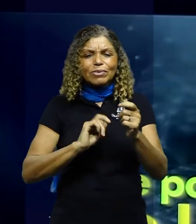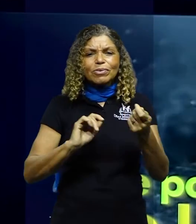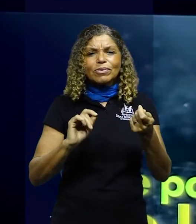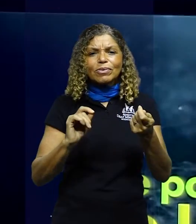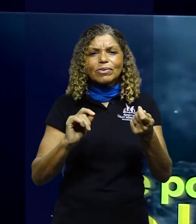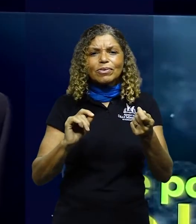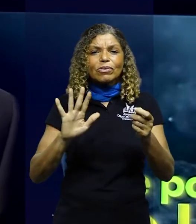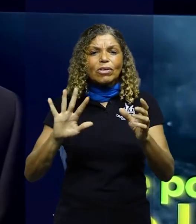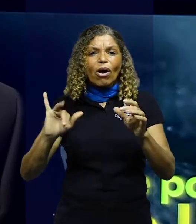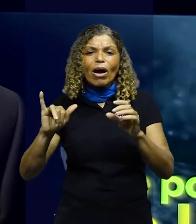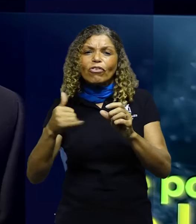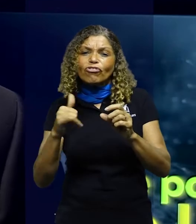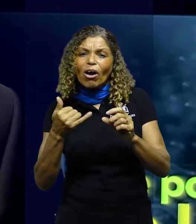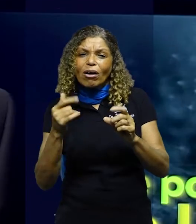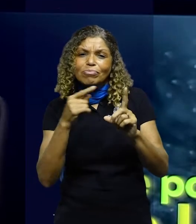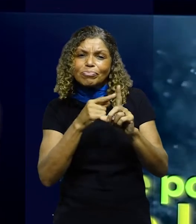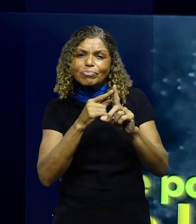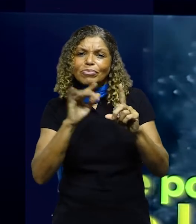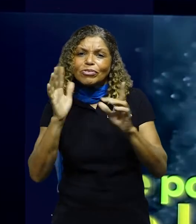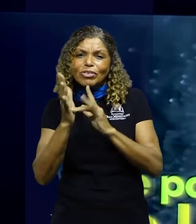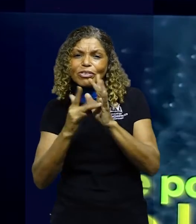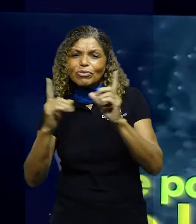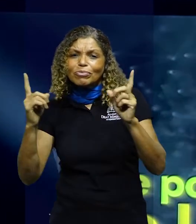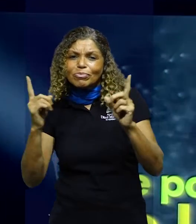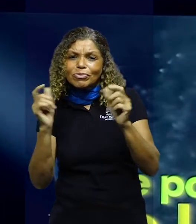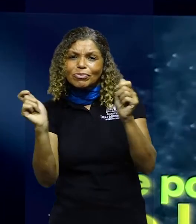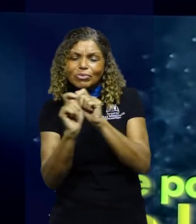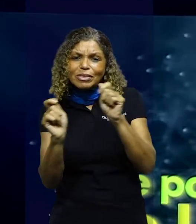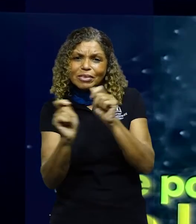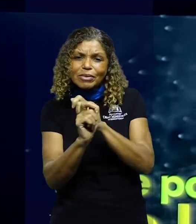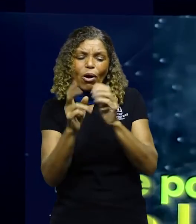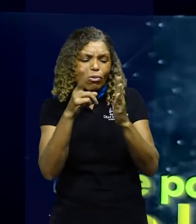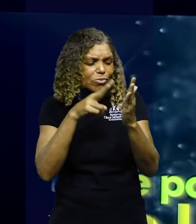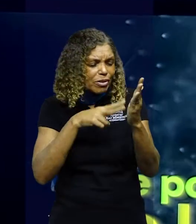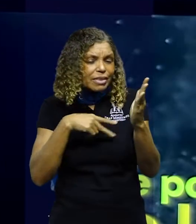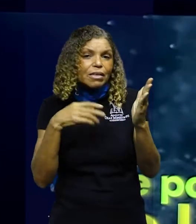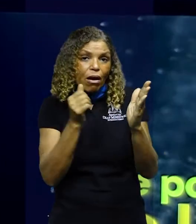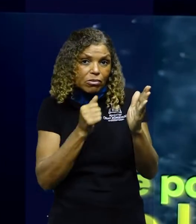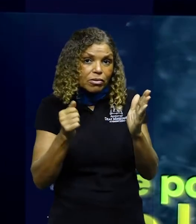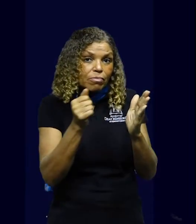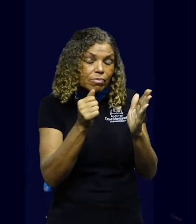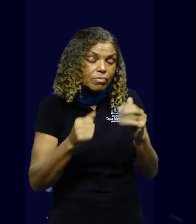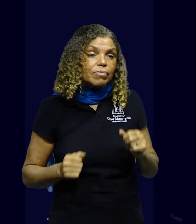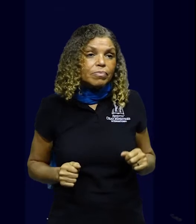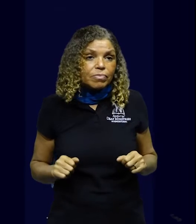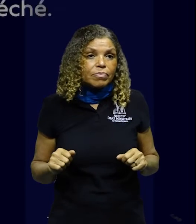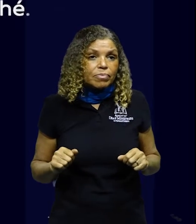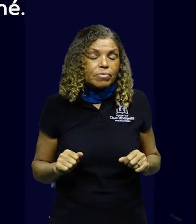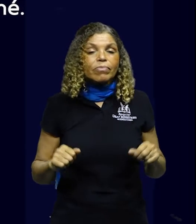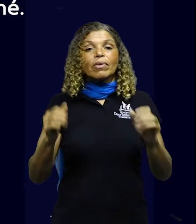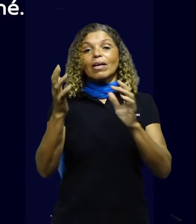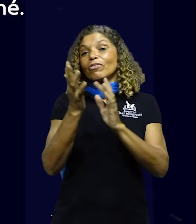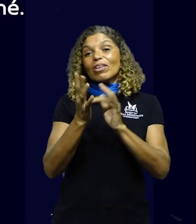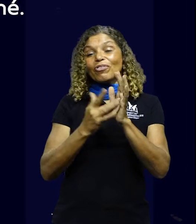34 avec ses contemporains, il veut leur faire découvrir ce qu'est la vraie liberté. Lisons ensemble. Jésus